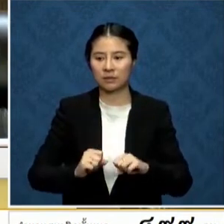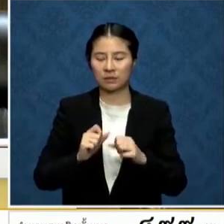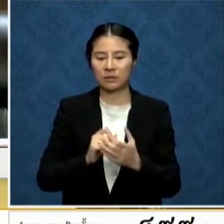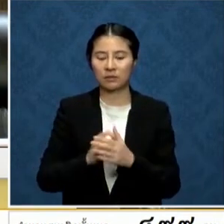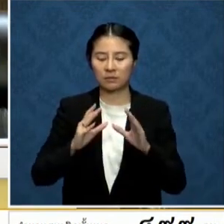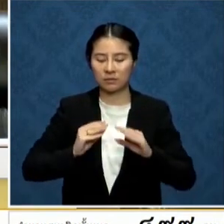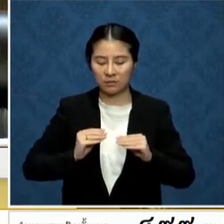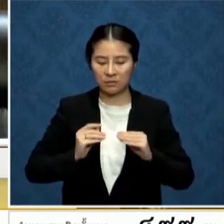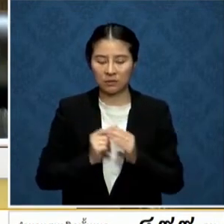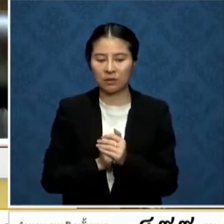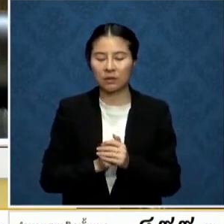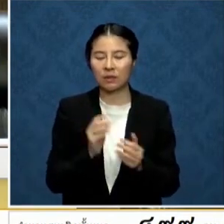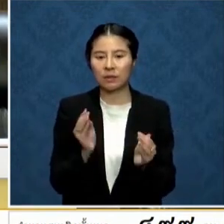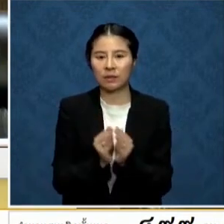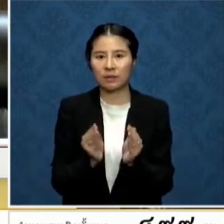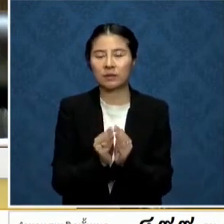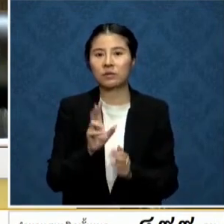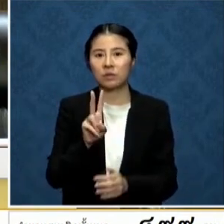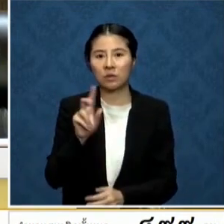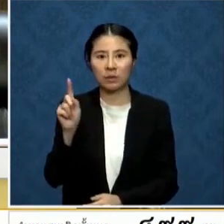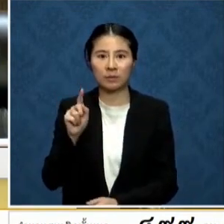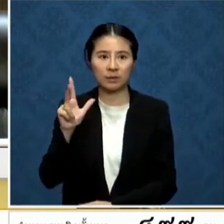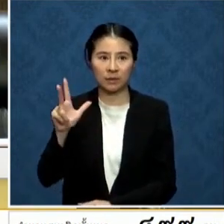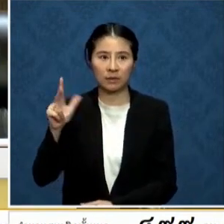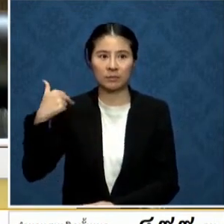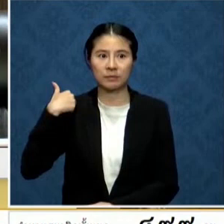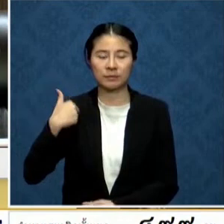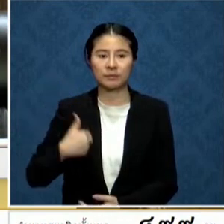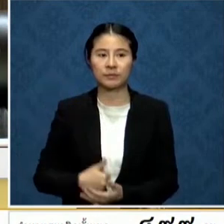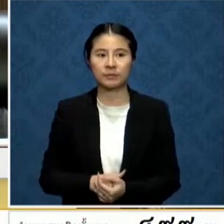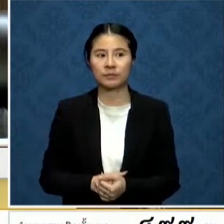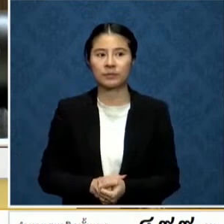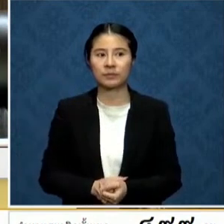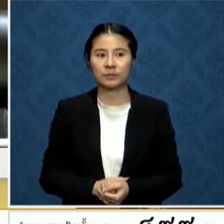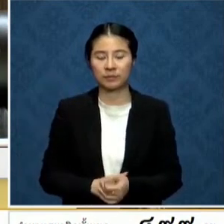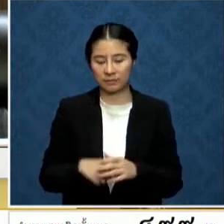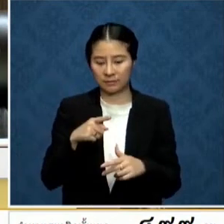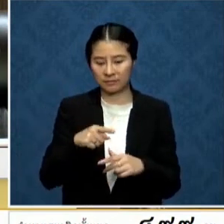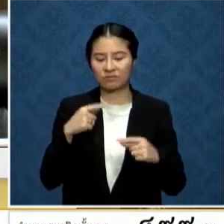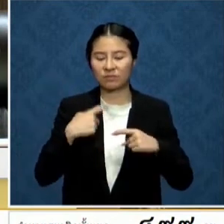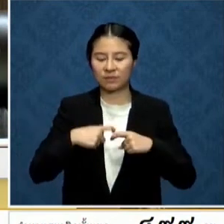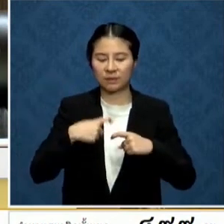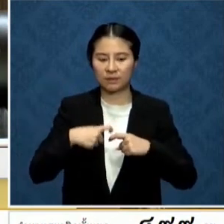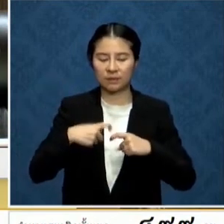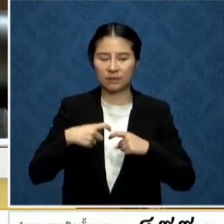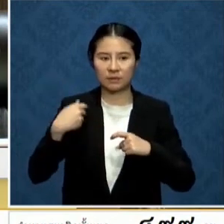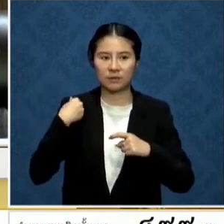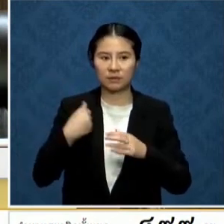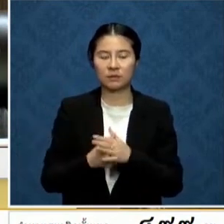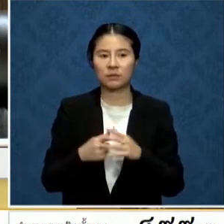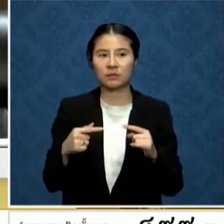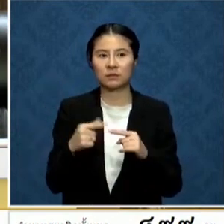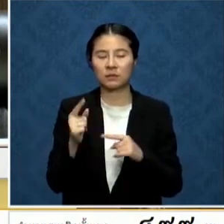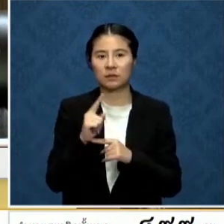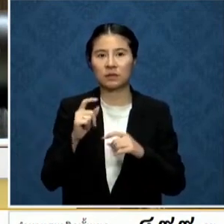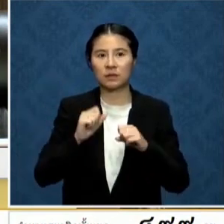ด้วยคะแนนเสียงไม่น้อยกว่า 2ใน3เรื่องนี้ยิ่งยากท่านประธานครับกรณีที่เรา